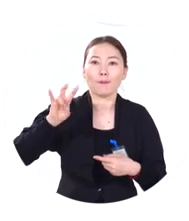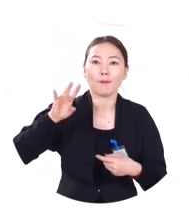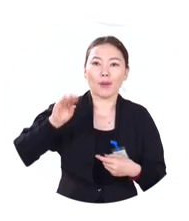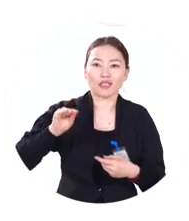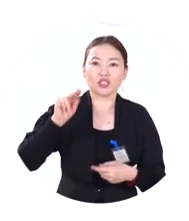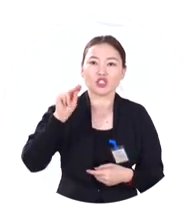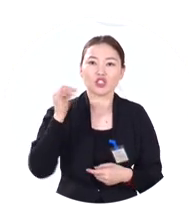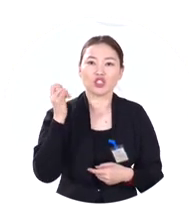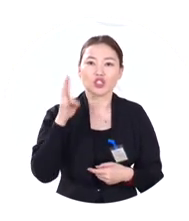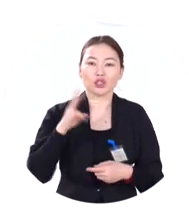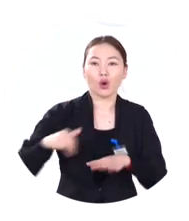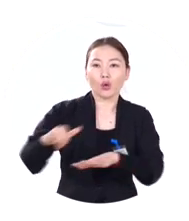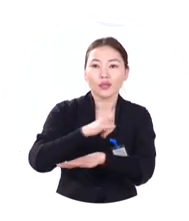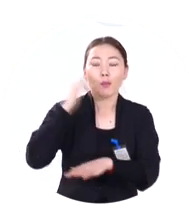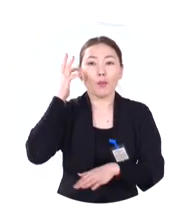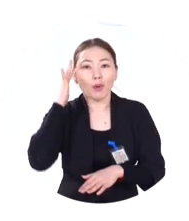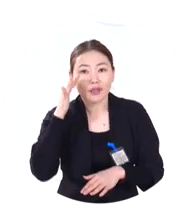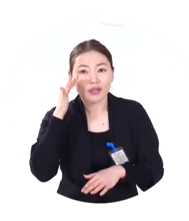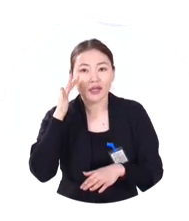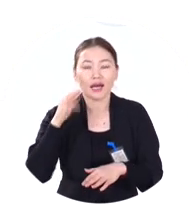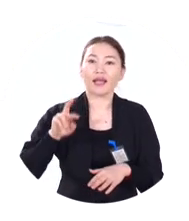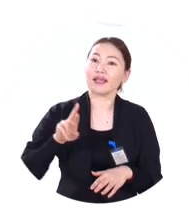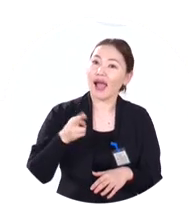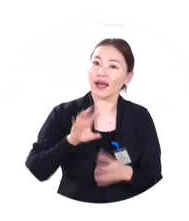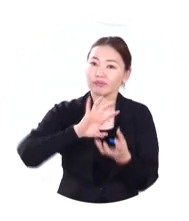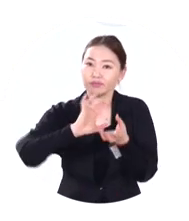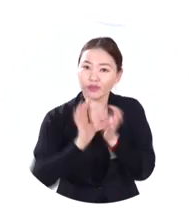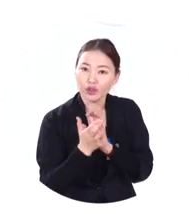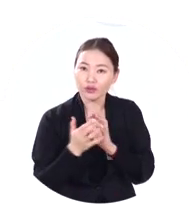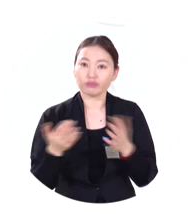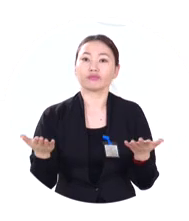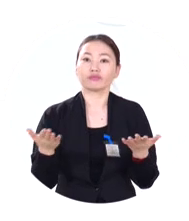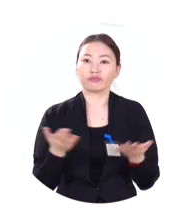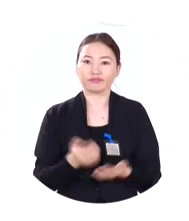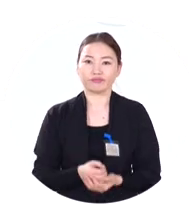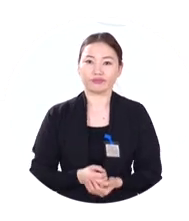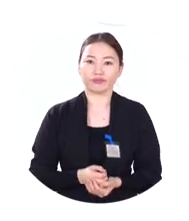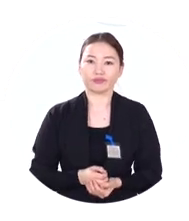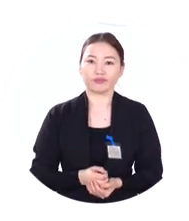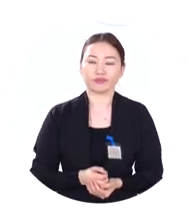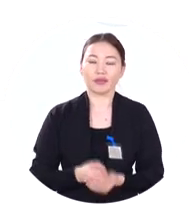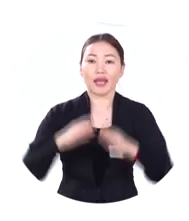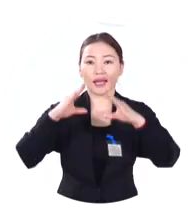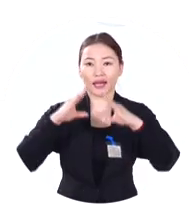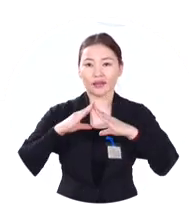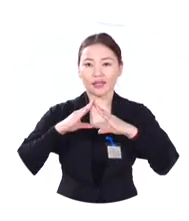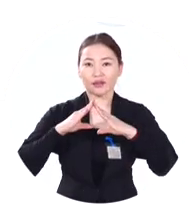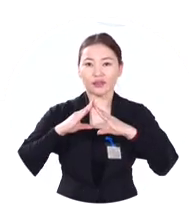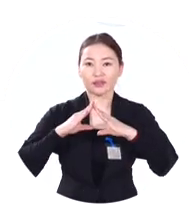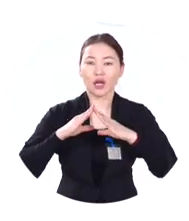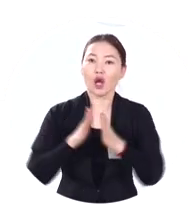байгаа. За гэрийн даалгаварт энэ сэдвийг номон дээрээс уншаад өөрсдөө таамаглал